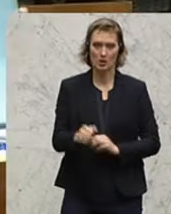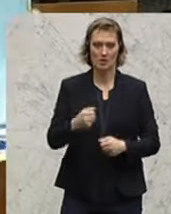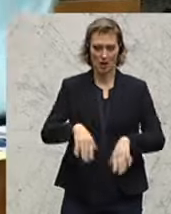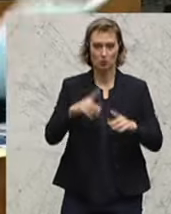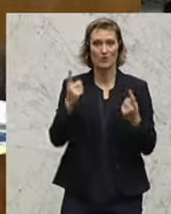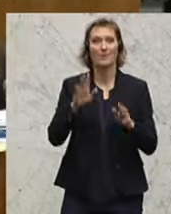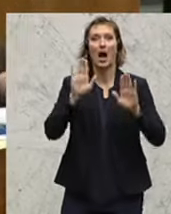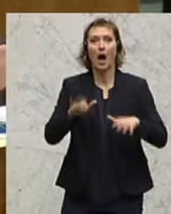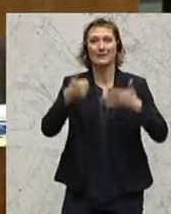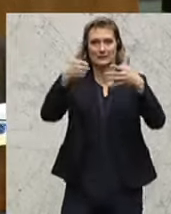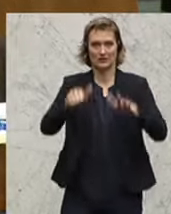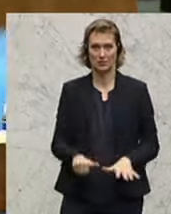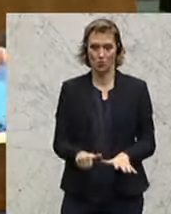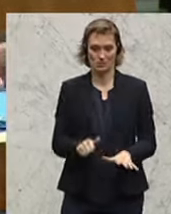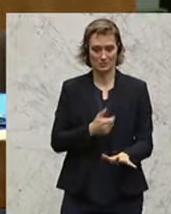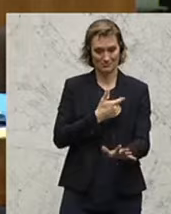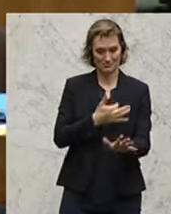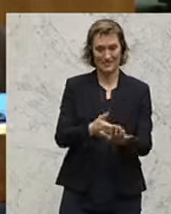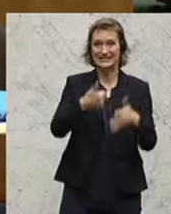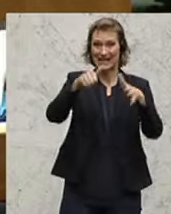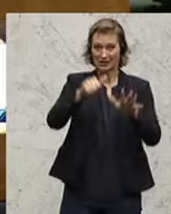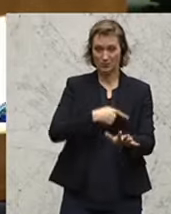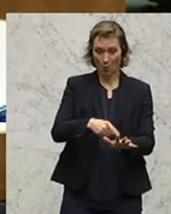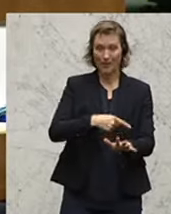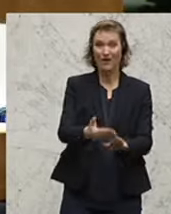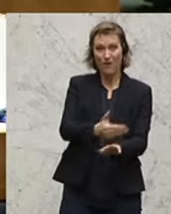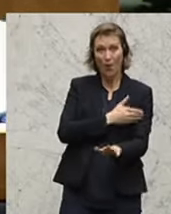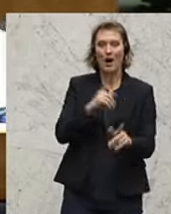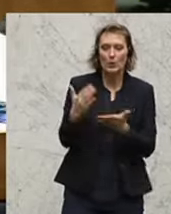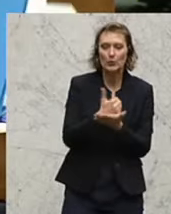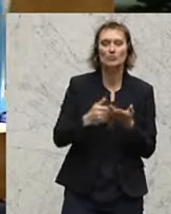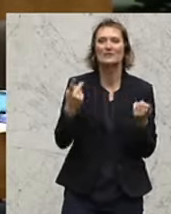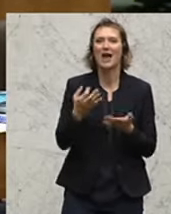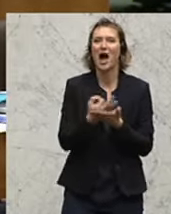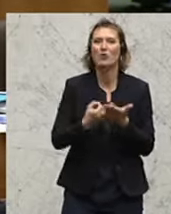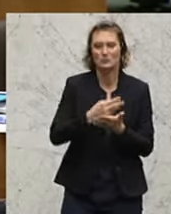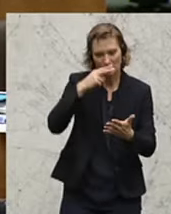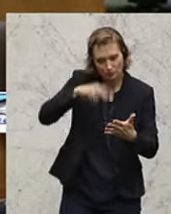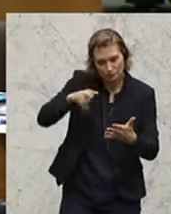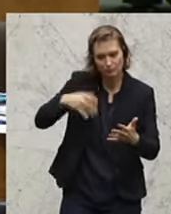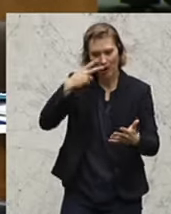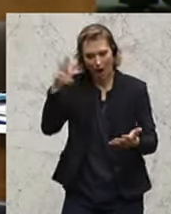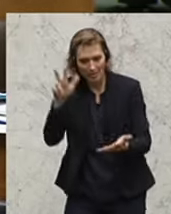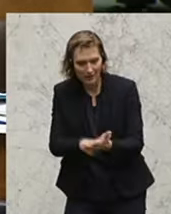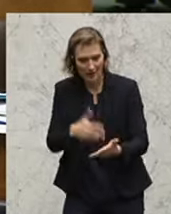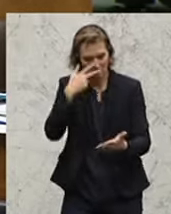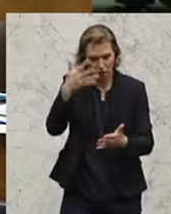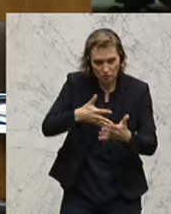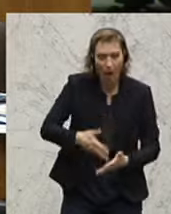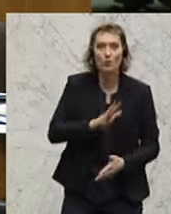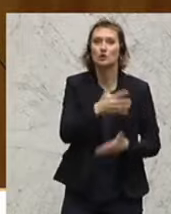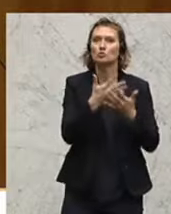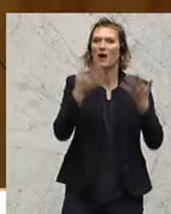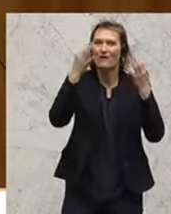nach 6 Monaten. Und diese ersten 6 Monate möchten wir nutzen, um die Ausbildungen anzuerkennen, um